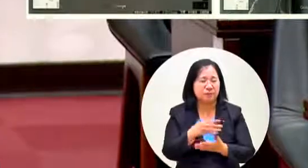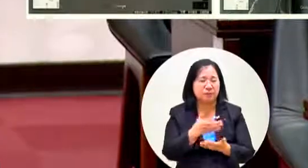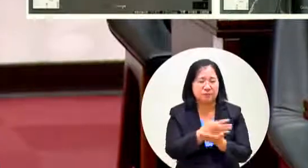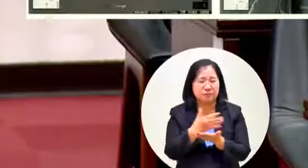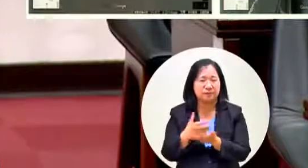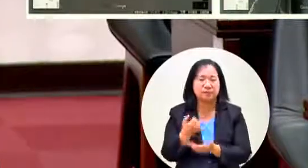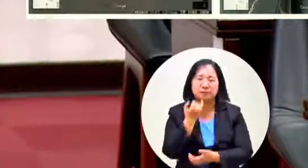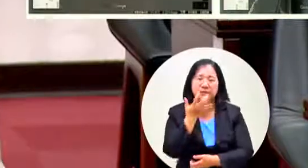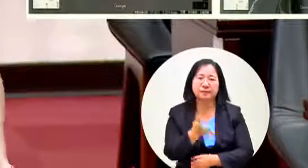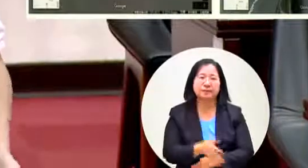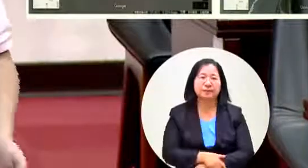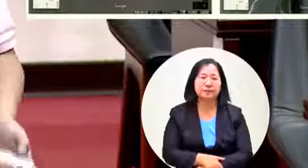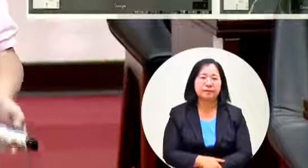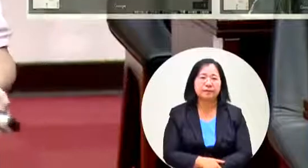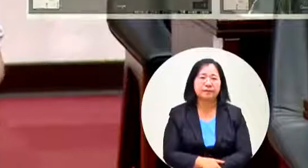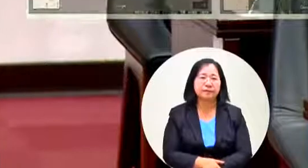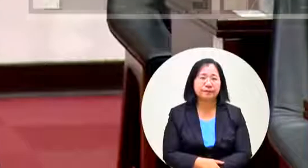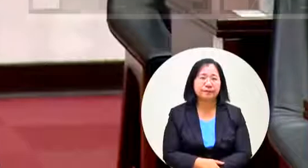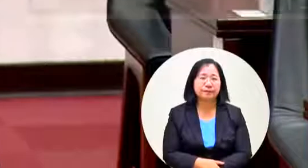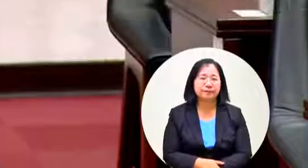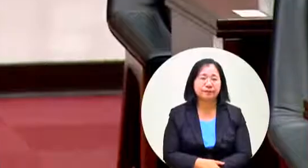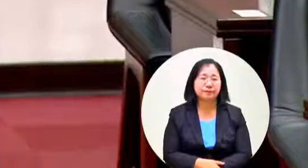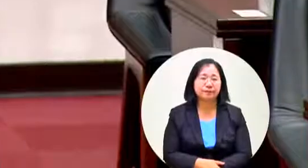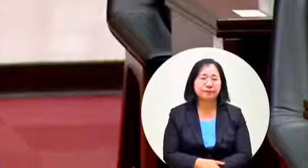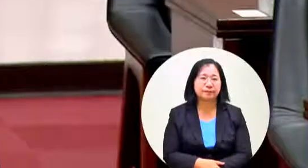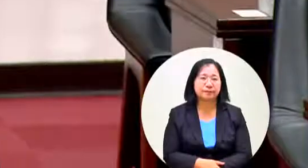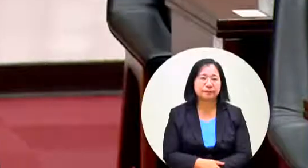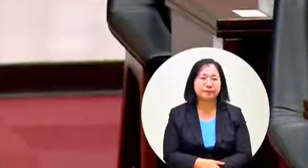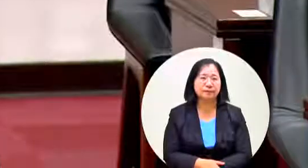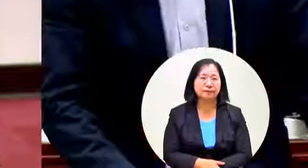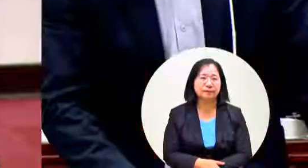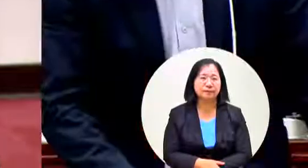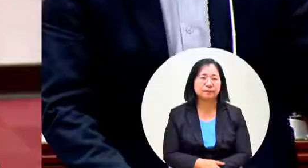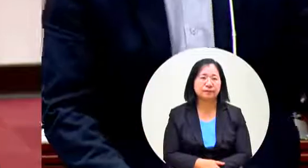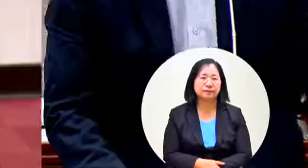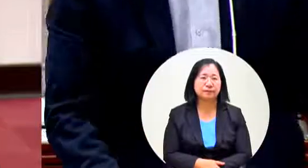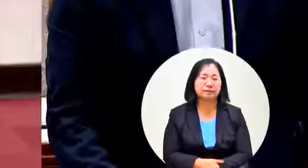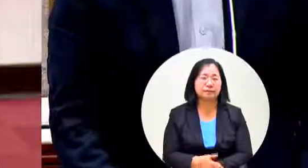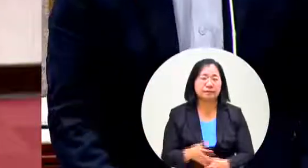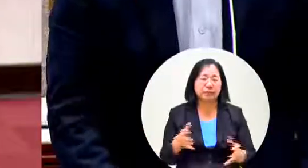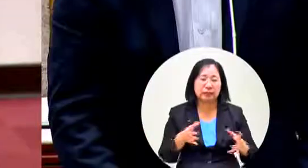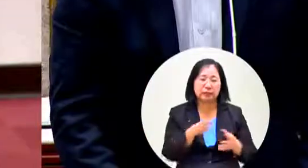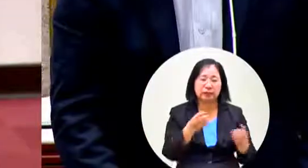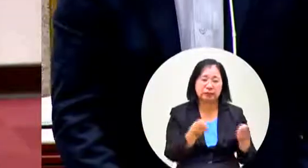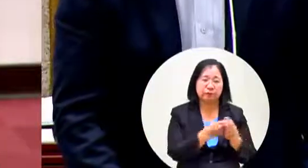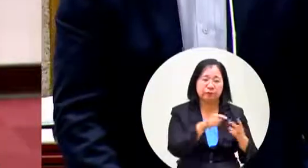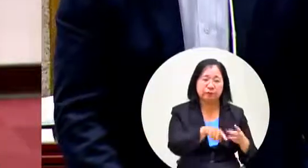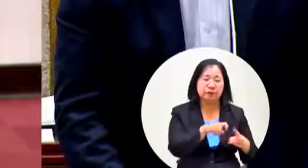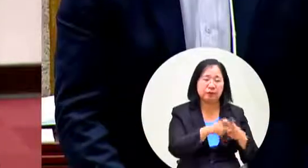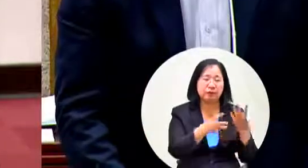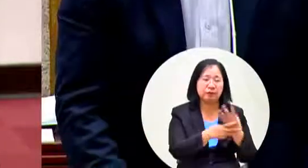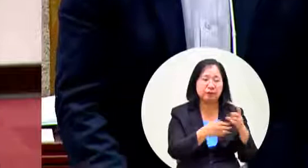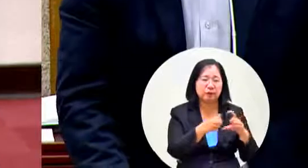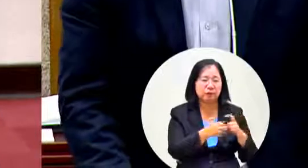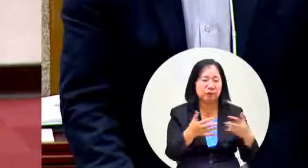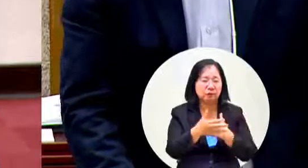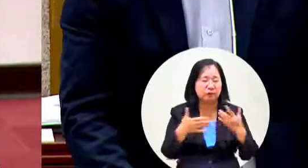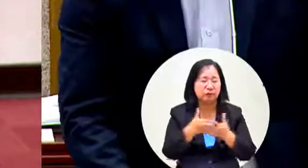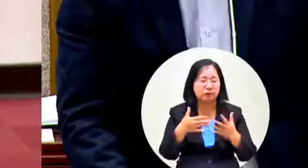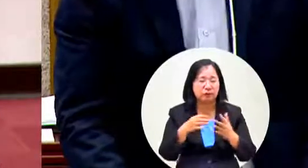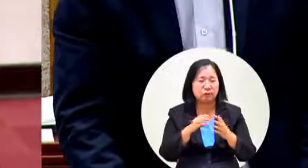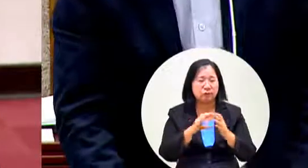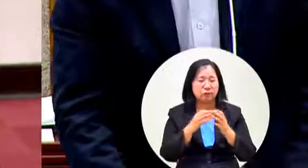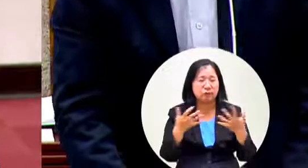方案，是不是请高工局啊、公路局、我们交通局主动来邀请啊，来怎么样去，